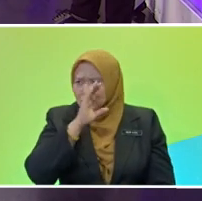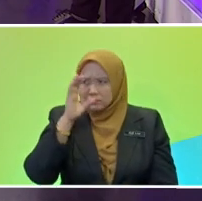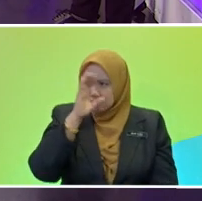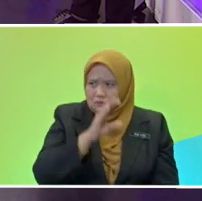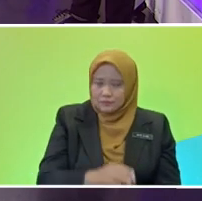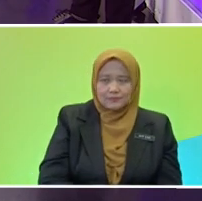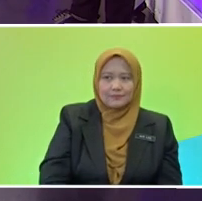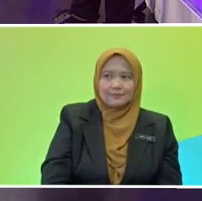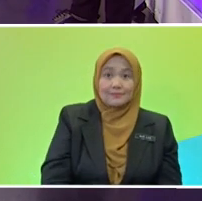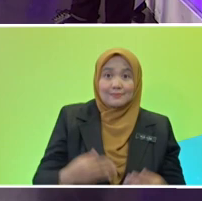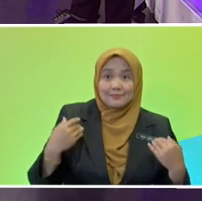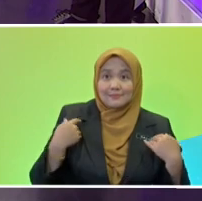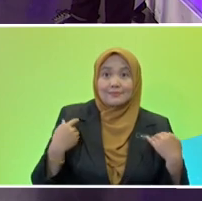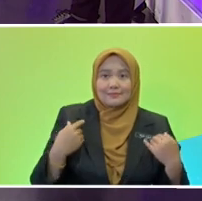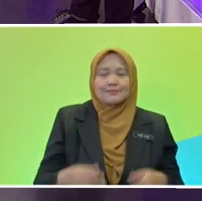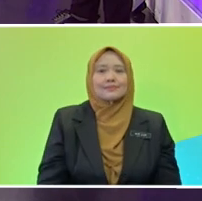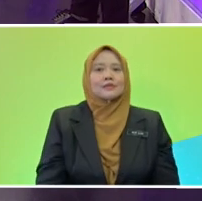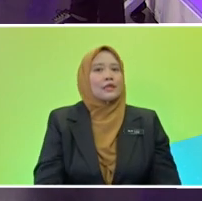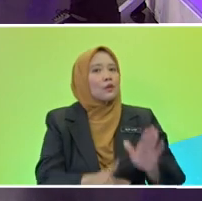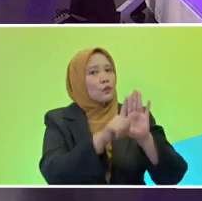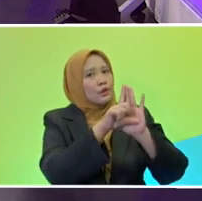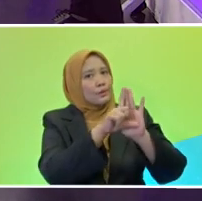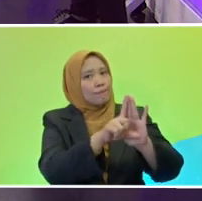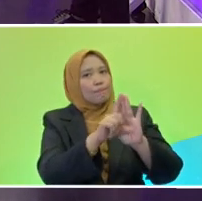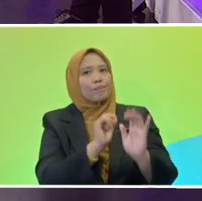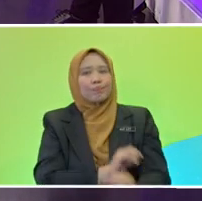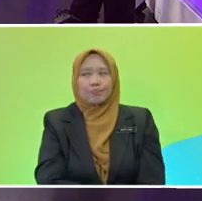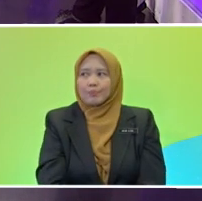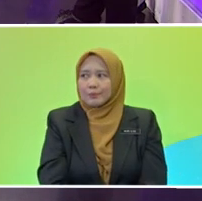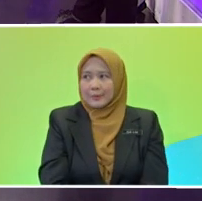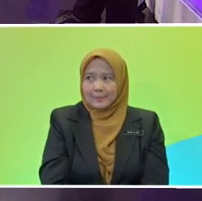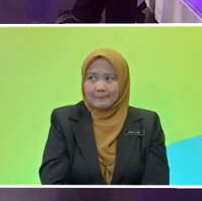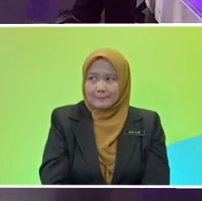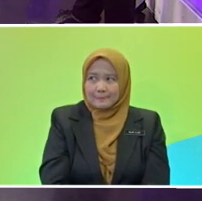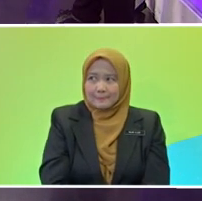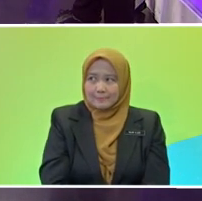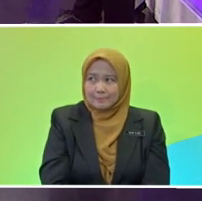dapat di sini bagian daun untuk membuat makanan sendiri